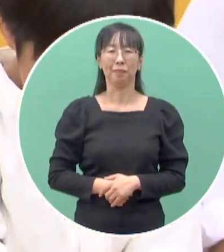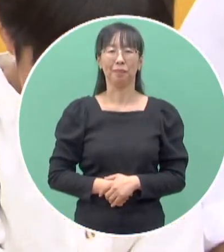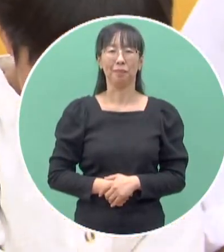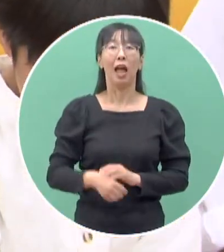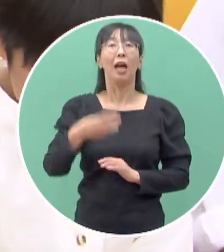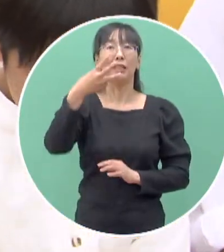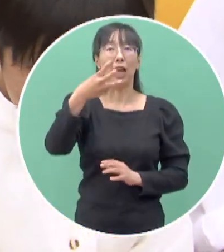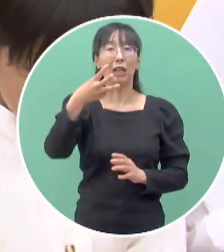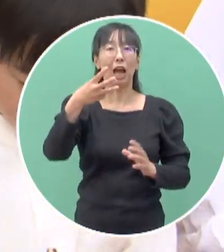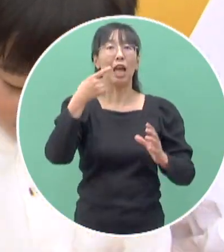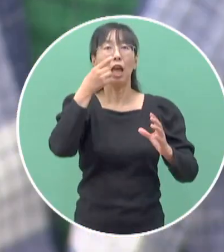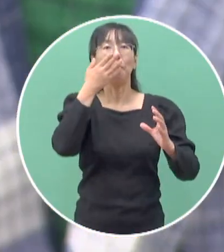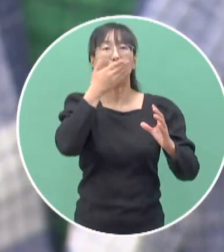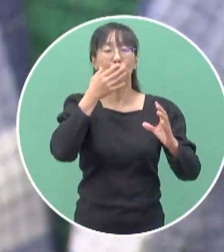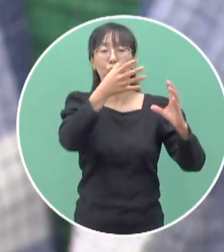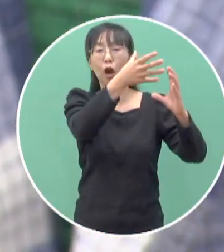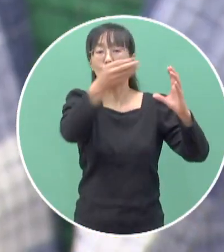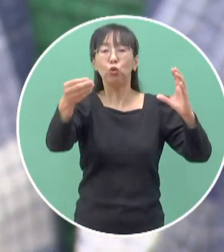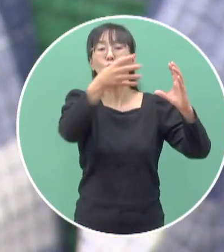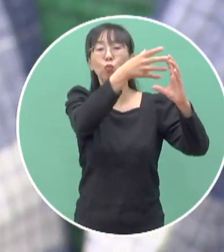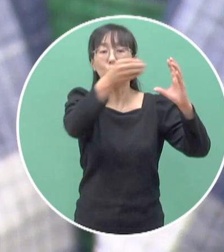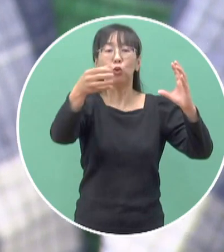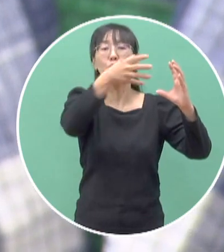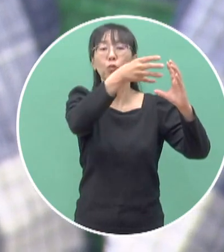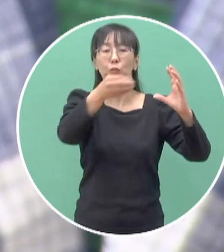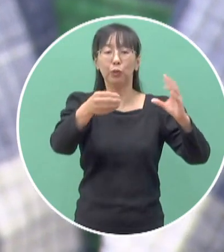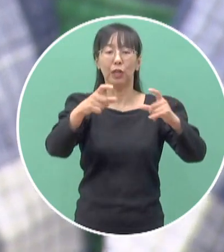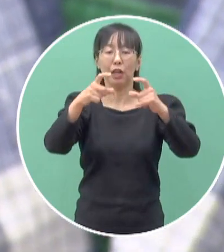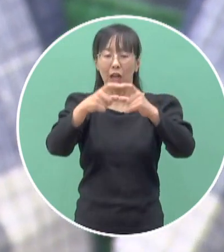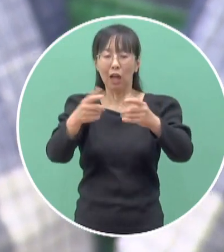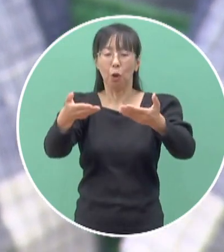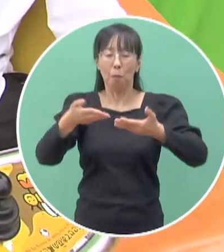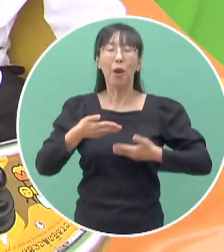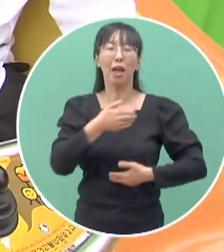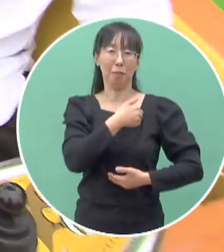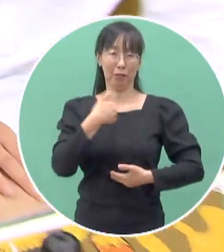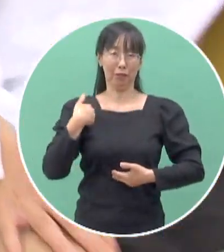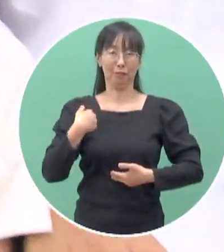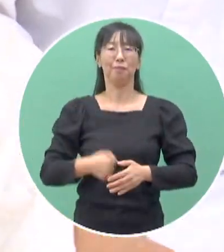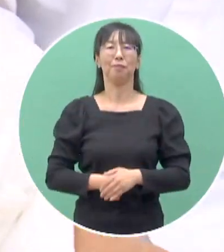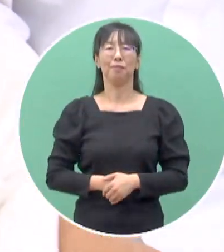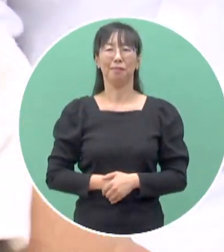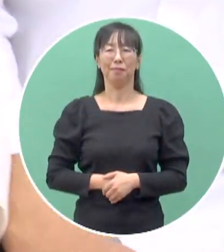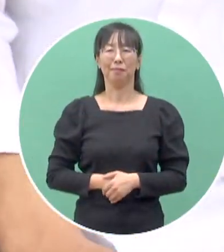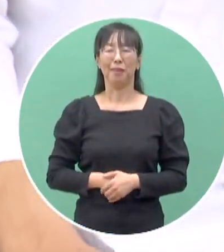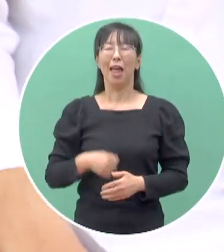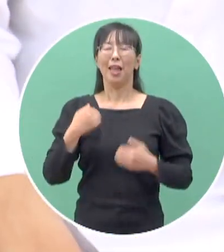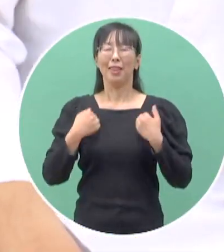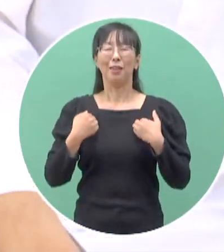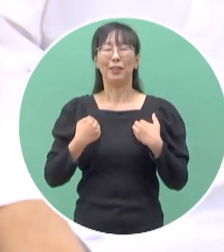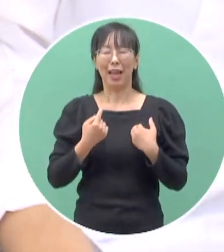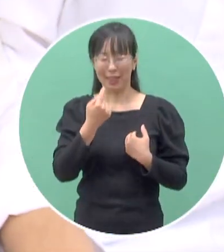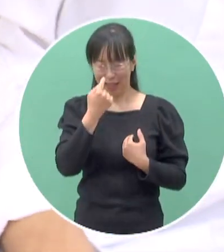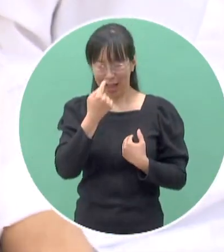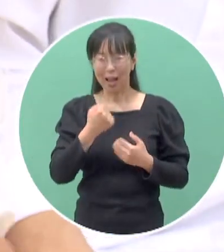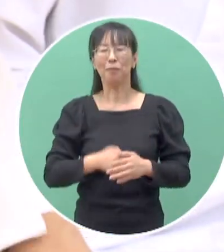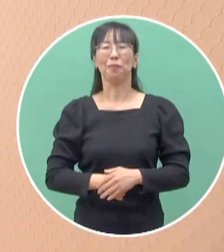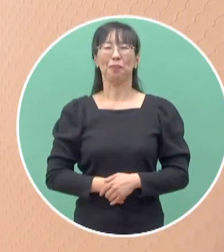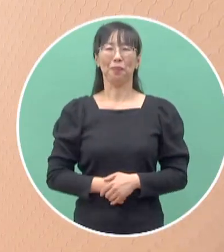った ー。3回蜜を集めるとカードがもらえます。 楽しかった。 楽しかった。